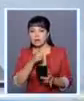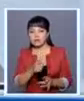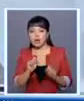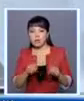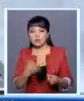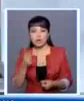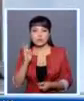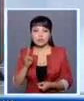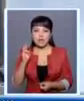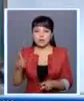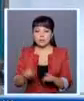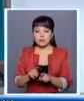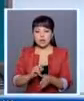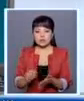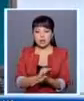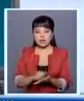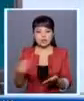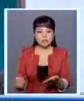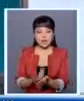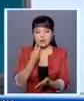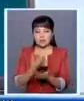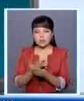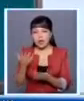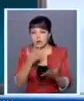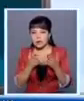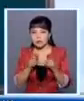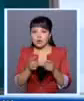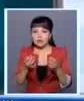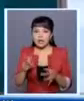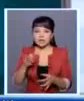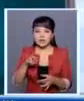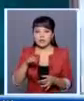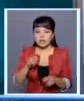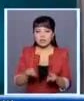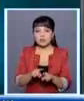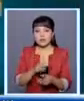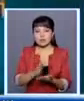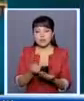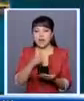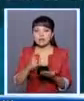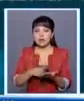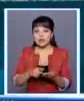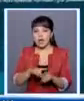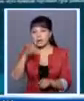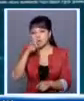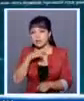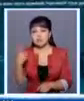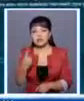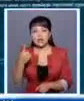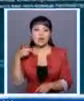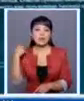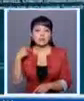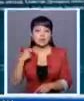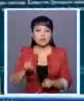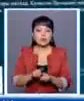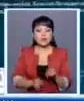Назарбаевтың дербес парақшасы да бар. Жаңарған портал қарапайым да ыңғайлы интерфейске ие. Дербес парақшада Қазақстанның тұңғыш президентінің тұлғасына